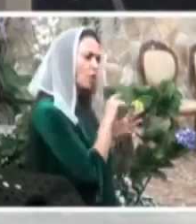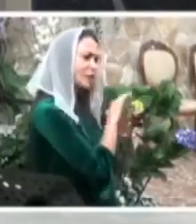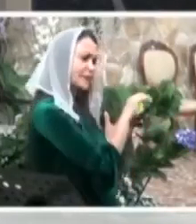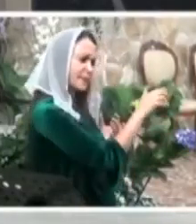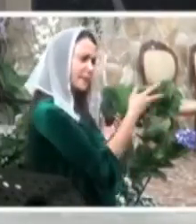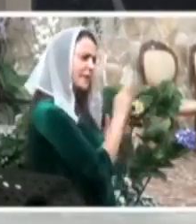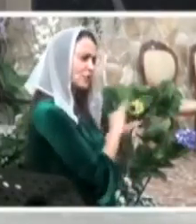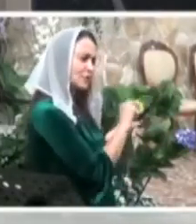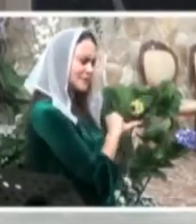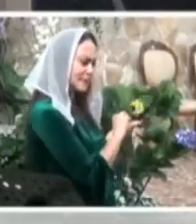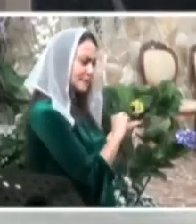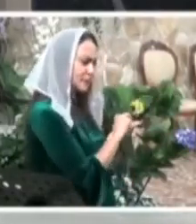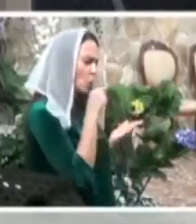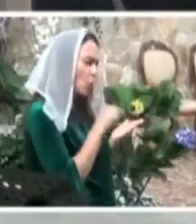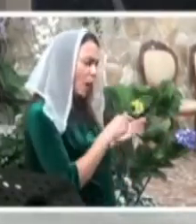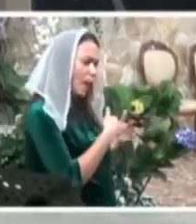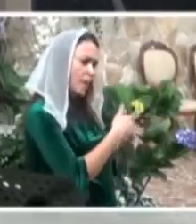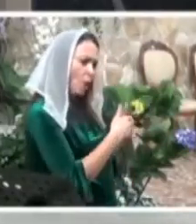deve essere chiusa,